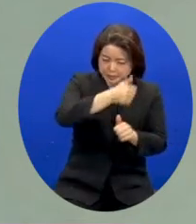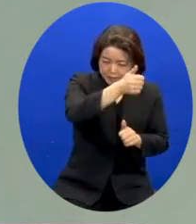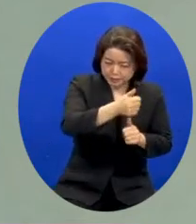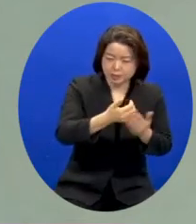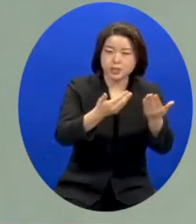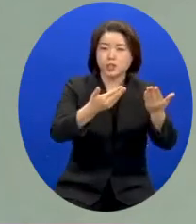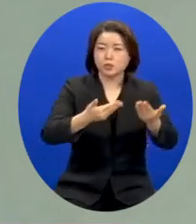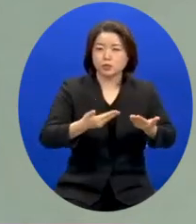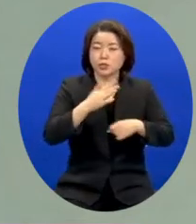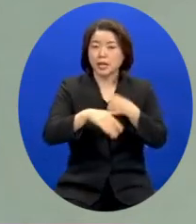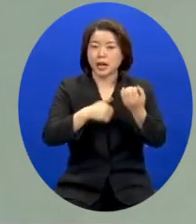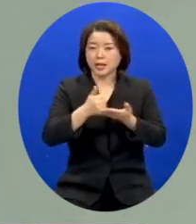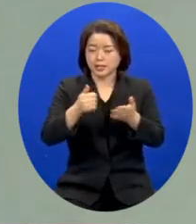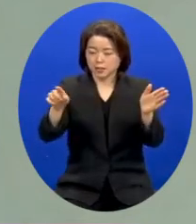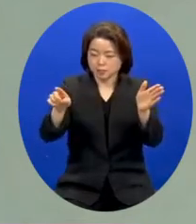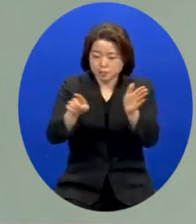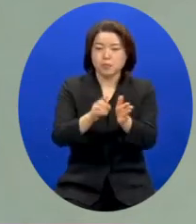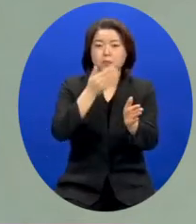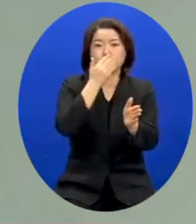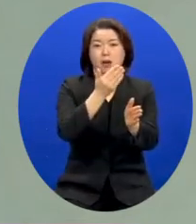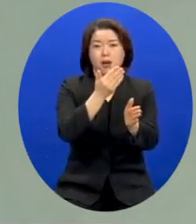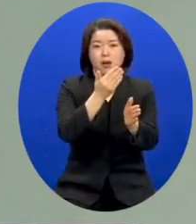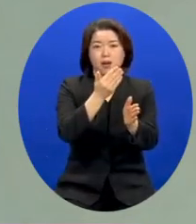주시는 하나님이신 것이 믿어졌어요.